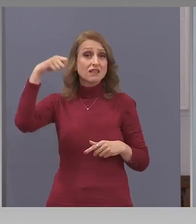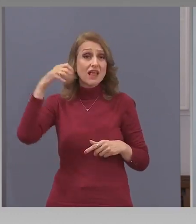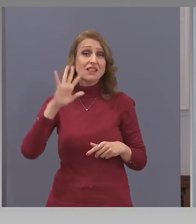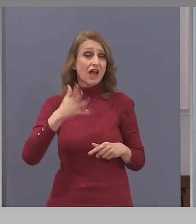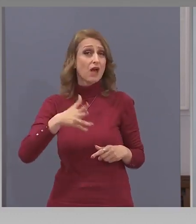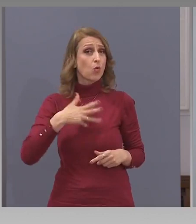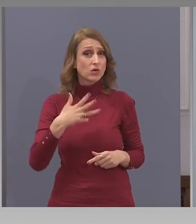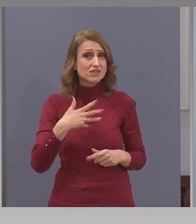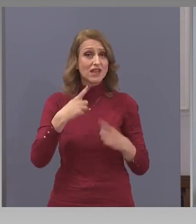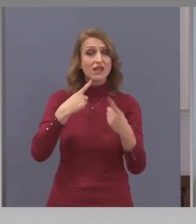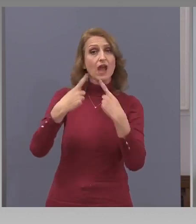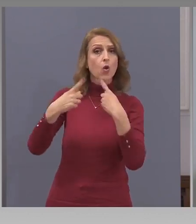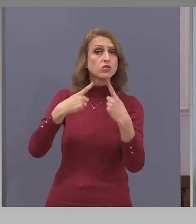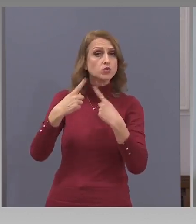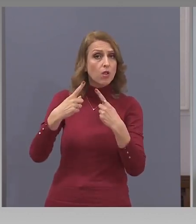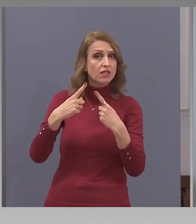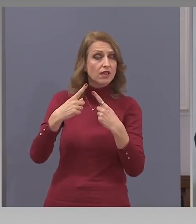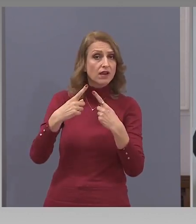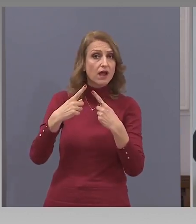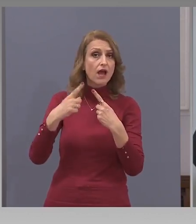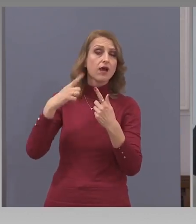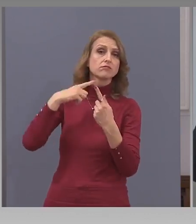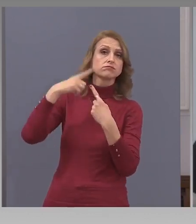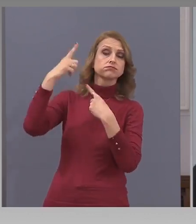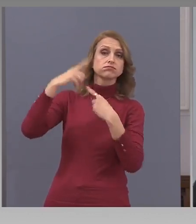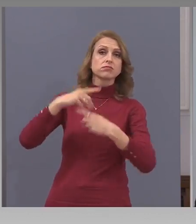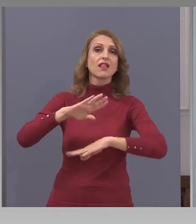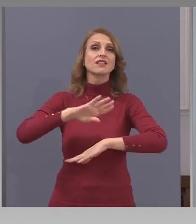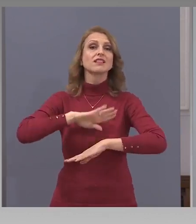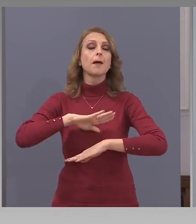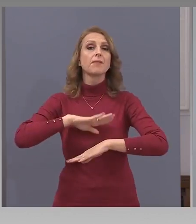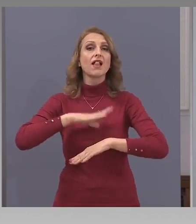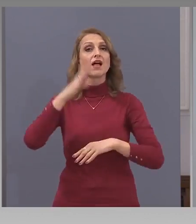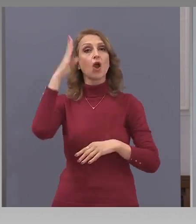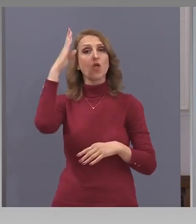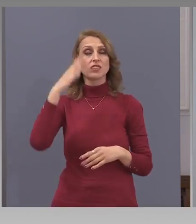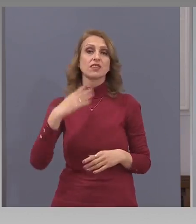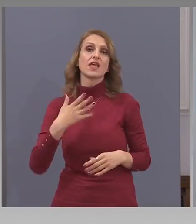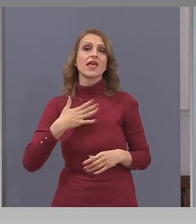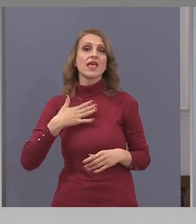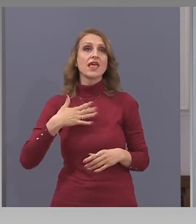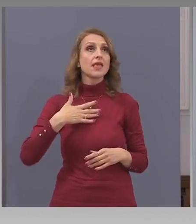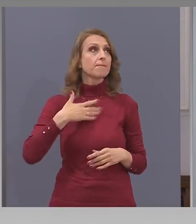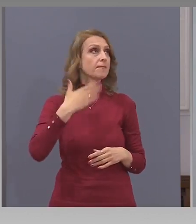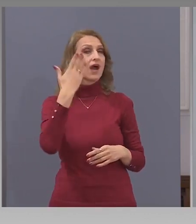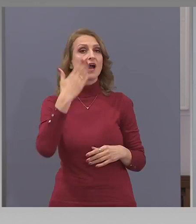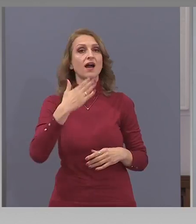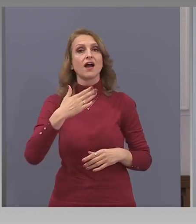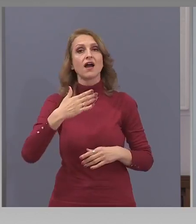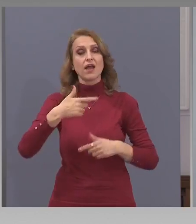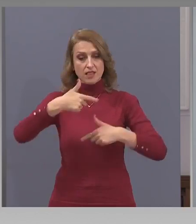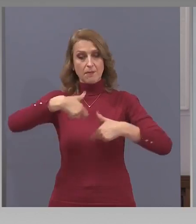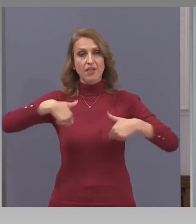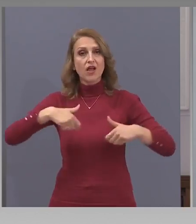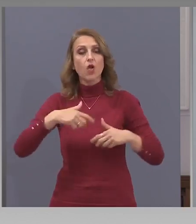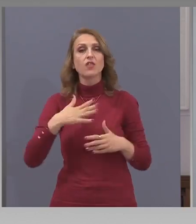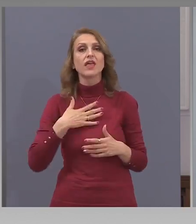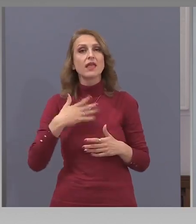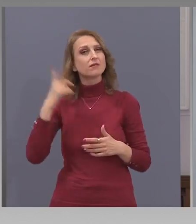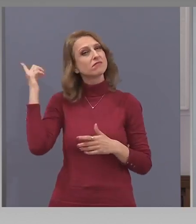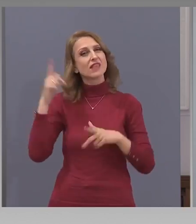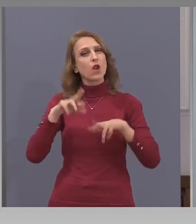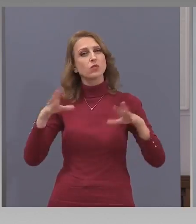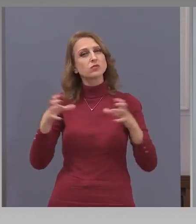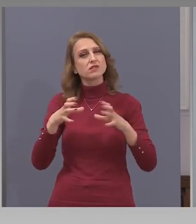искал да консултира, горе на балкона има стол за президент. И знамето за. Да отишъл, да